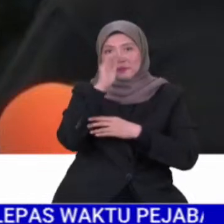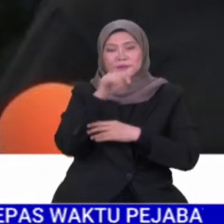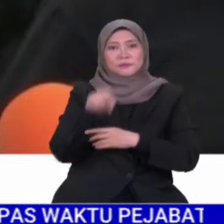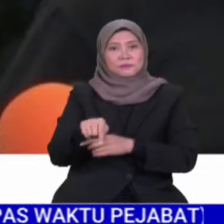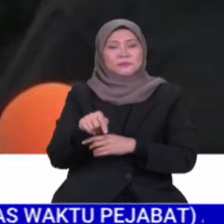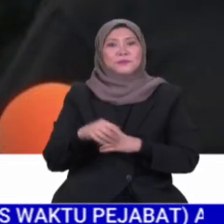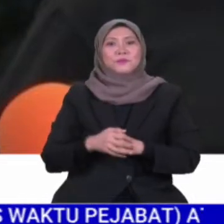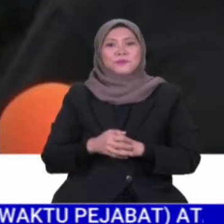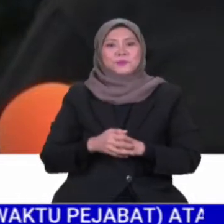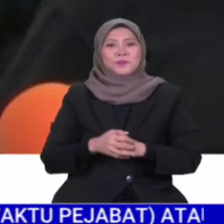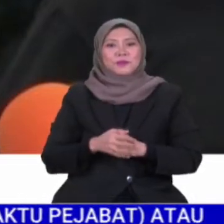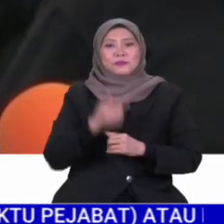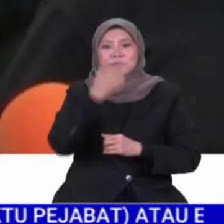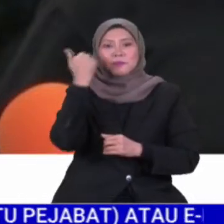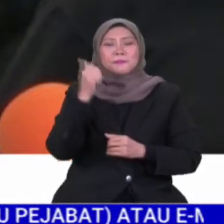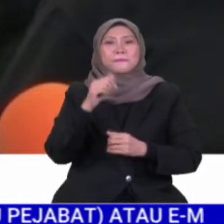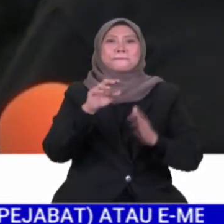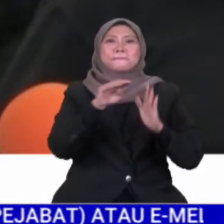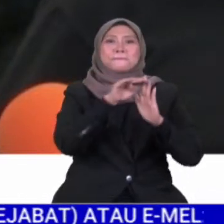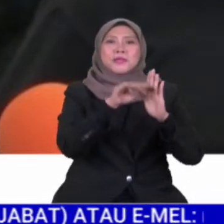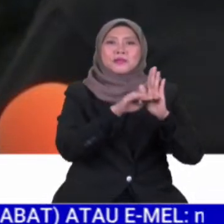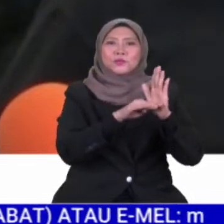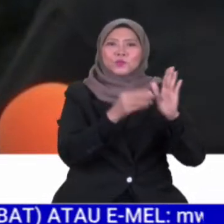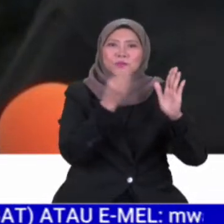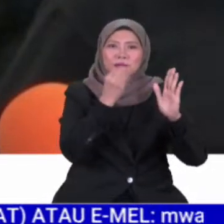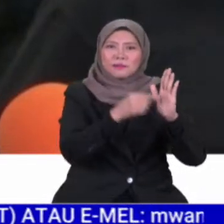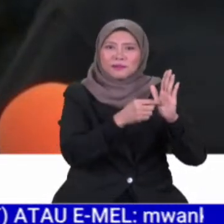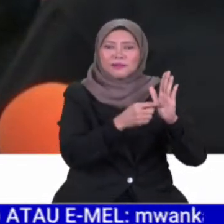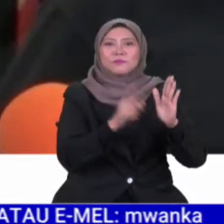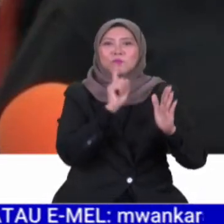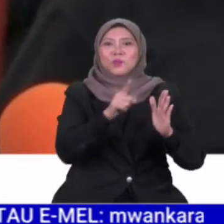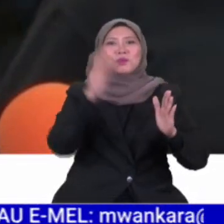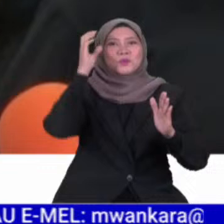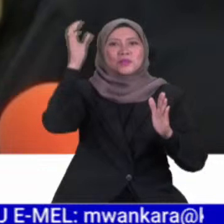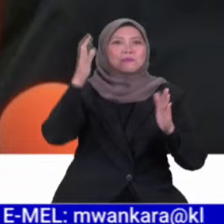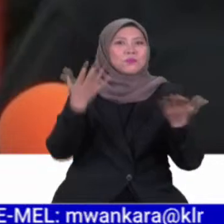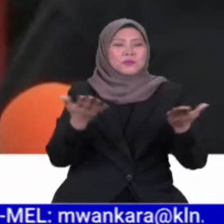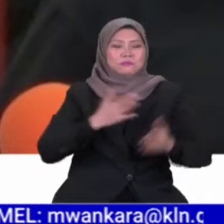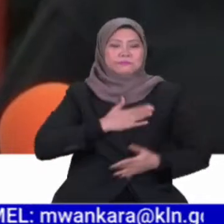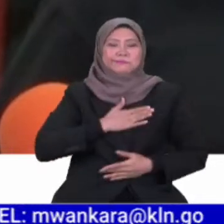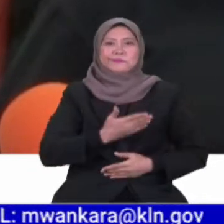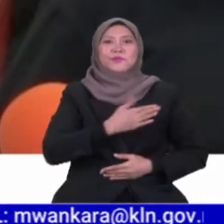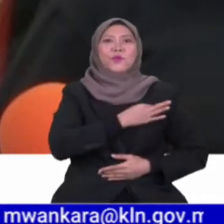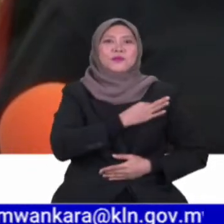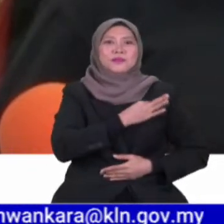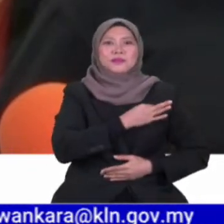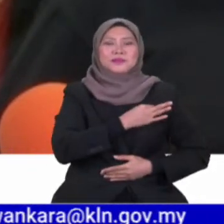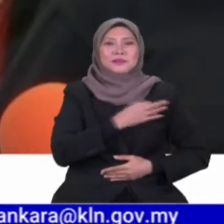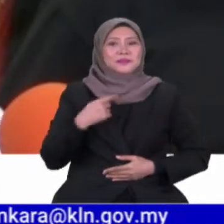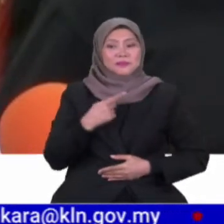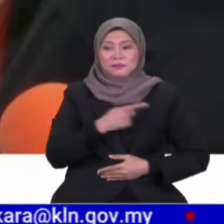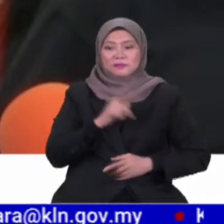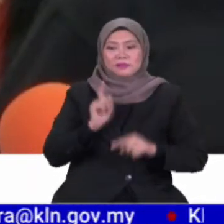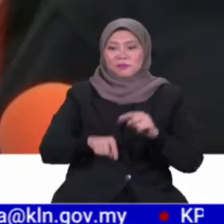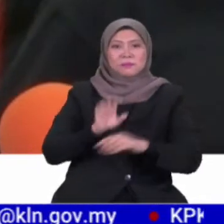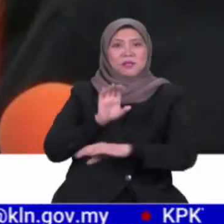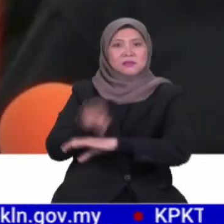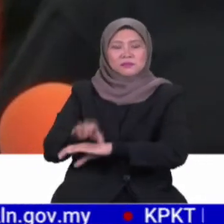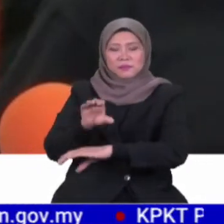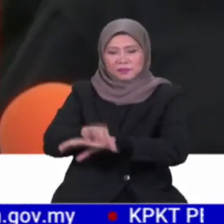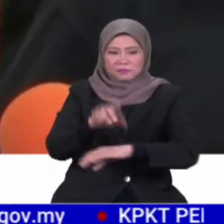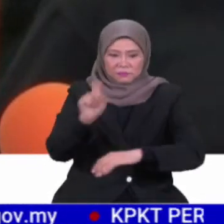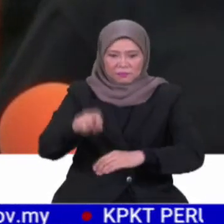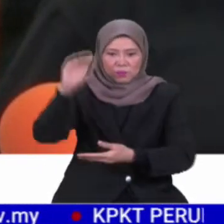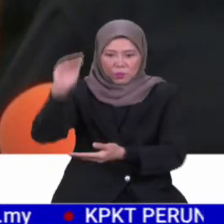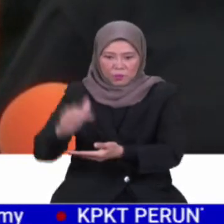kita, menu ramah ni adalah berkonsepkan sukarelawan, volunteer. Kita tak impos mana-mana